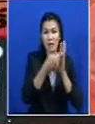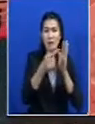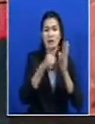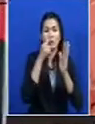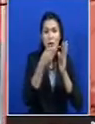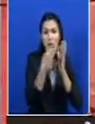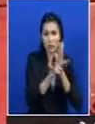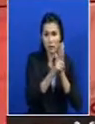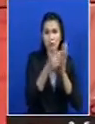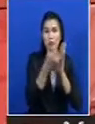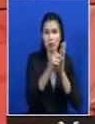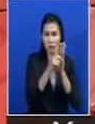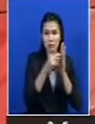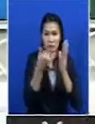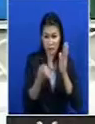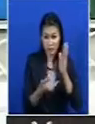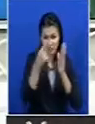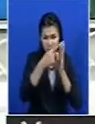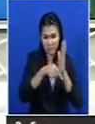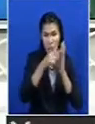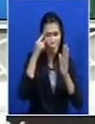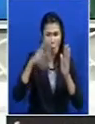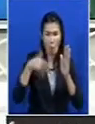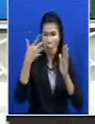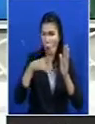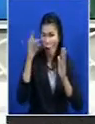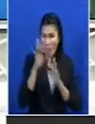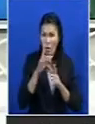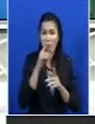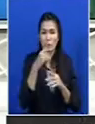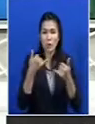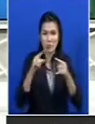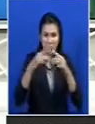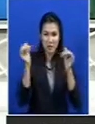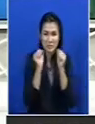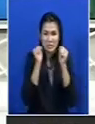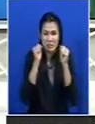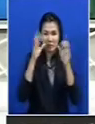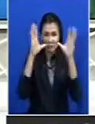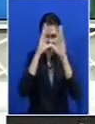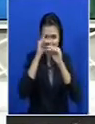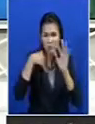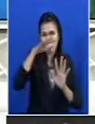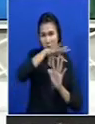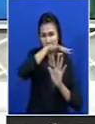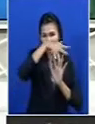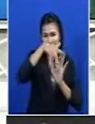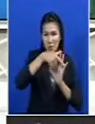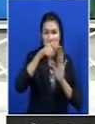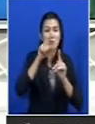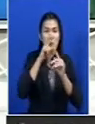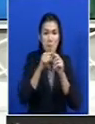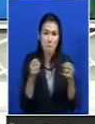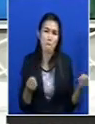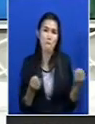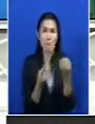อุดรธานีครับอุณหภูมิในช่วงบ่ายวันนี้อยู่ในเกณฑ์ที่ร้อนจัดนะครับเมื่อมวลอากาศเย็นที่จะแผ่ลงมาปกคลุมในคืนวันนี้นะครับก็จะทำให้เกิด